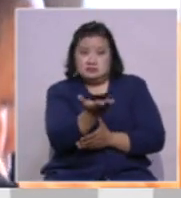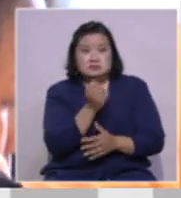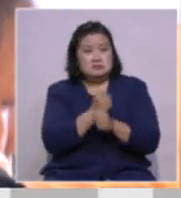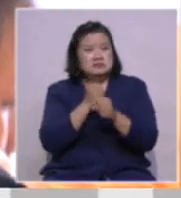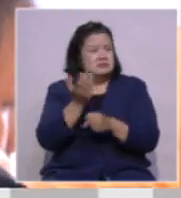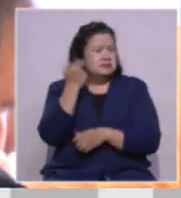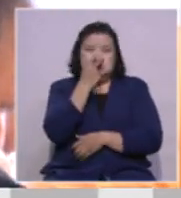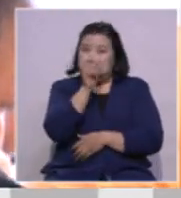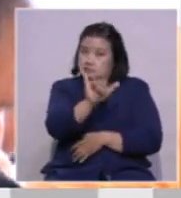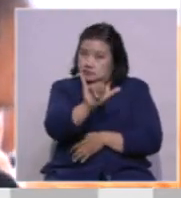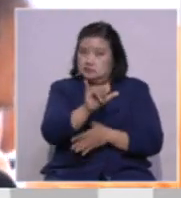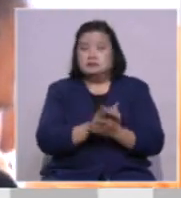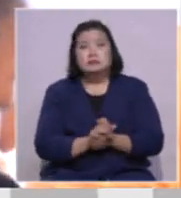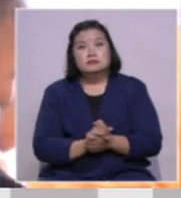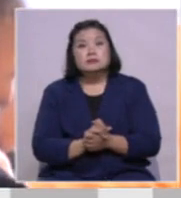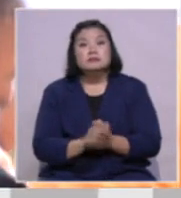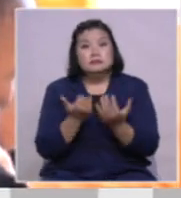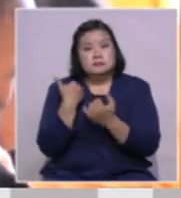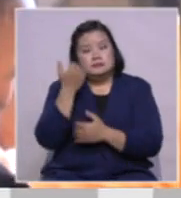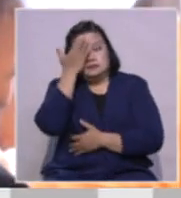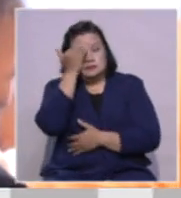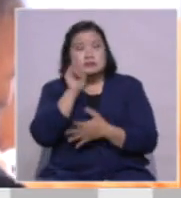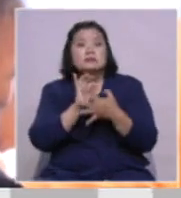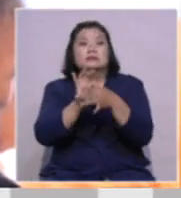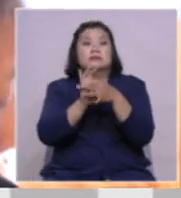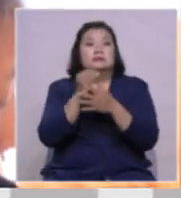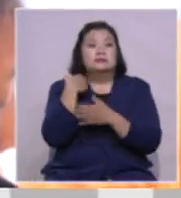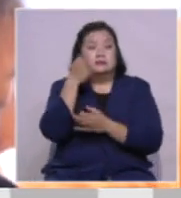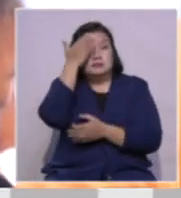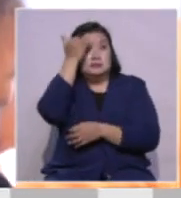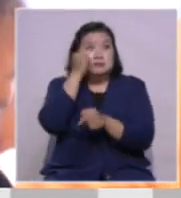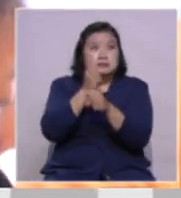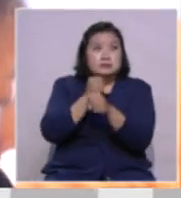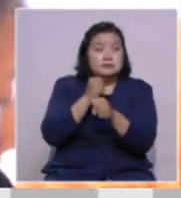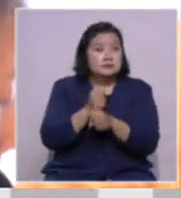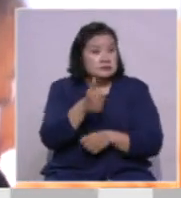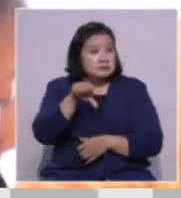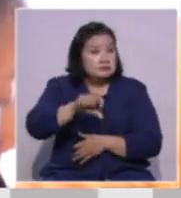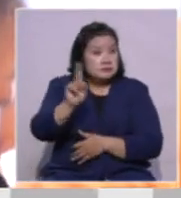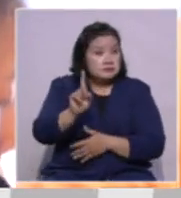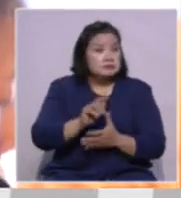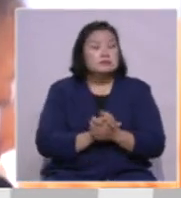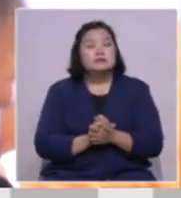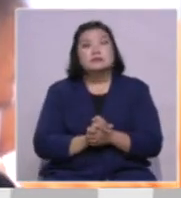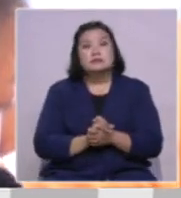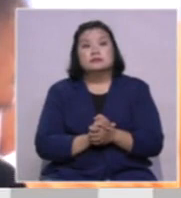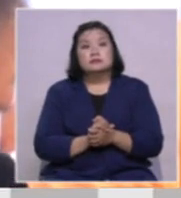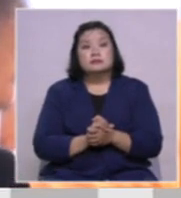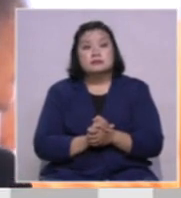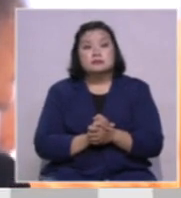ใช่นะครับเพราะฉะนั้นก็ยังมีความเป็นห่วงอยู่ว่าตกลงจะทำงานได้ดีมากน้อยขนาดไหนนะ ครับ ผมว่